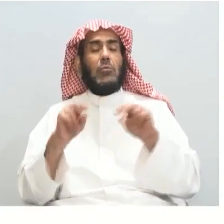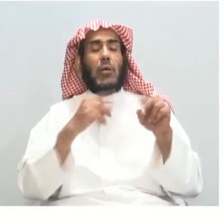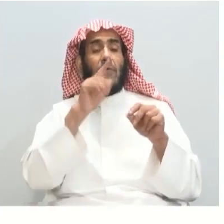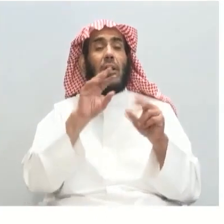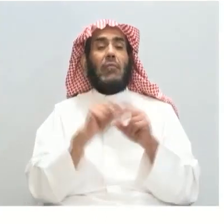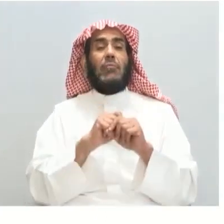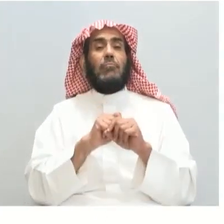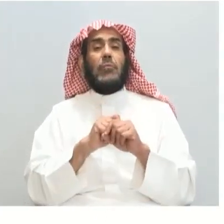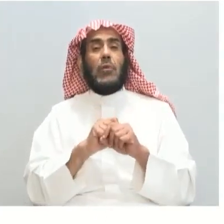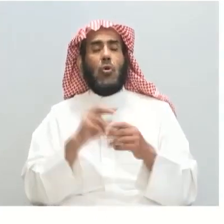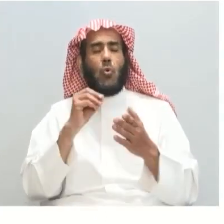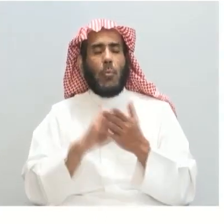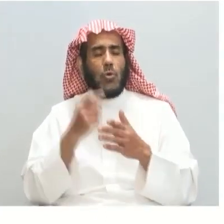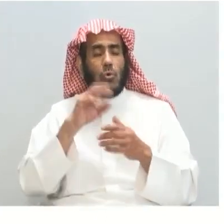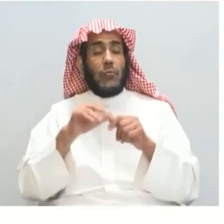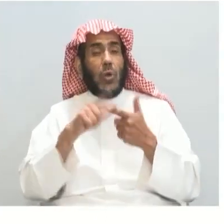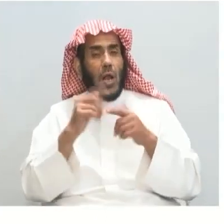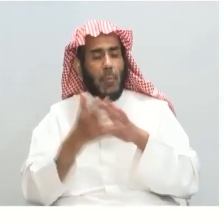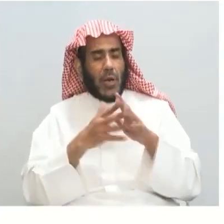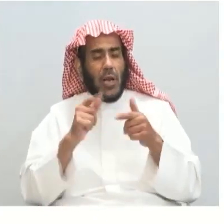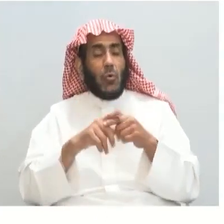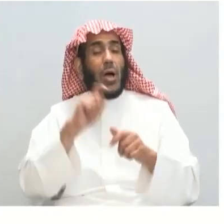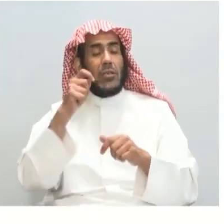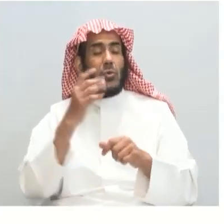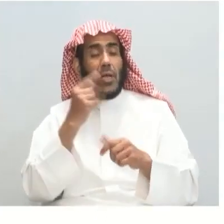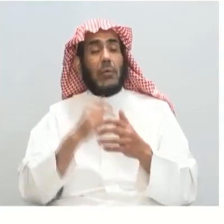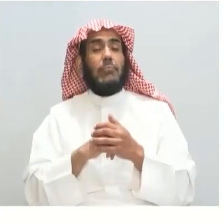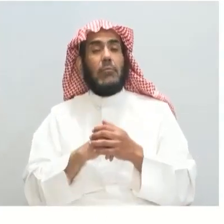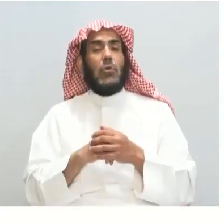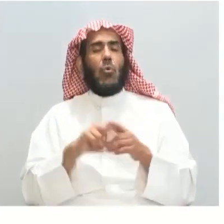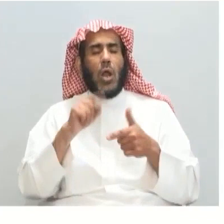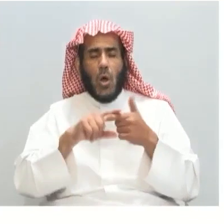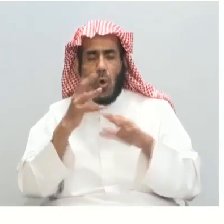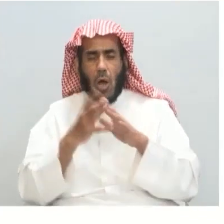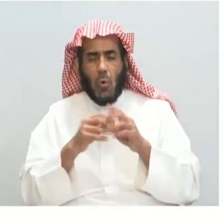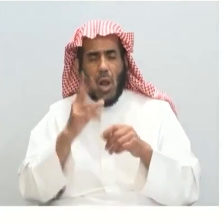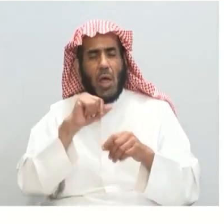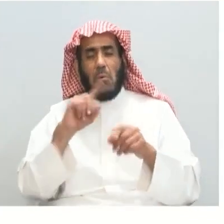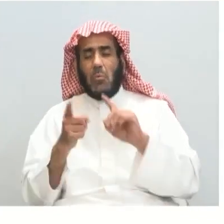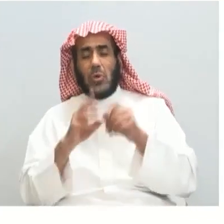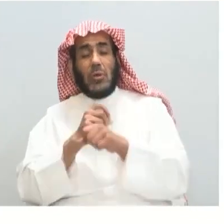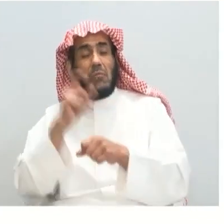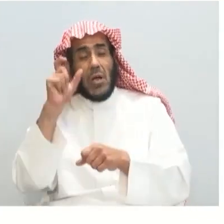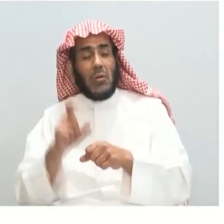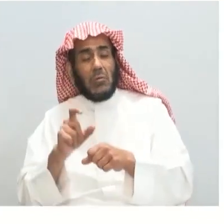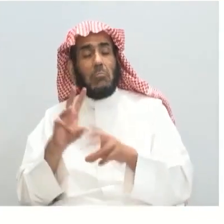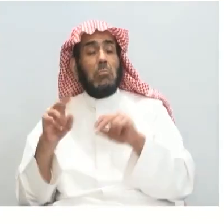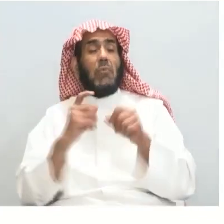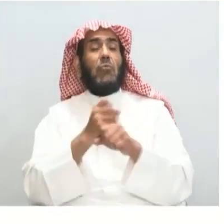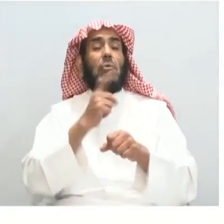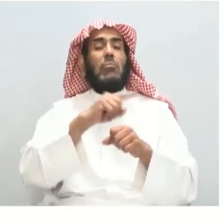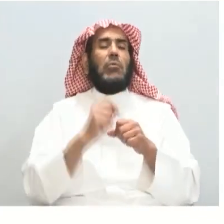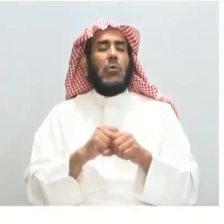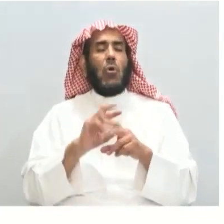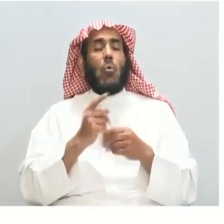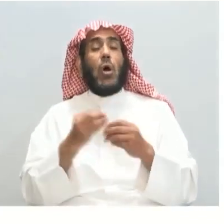اللفظ وبه يعرف الخبر الذي هو اصل الكلام ولولاه ما ميز فاعل من مفعول